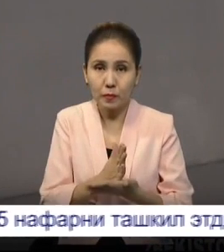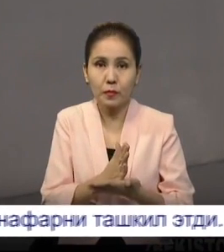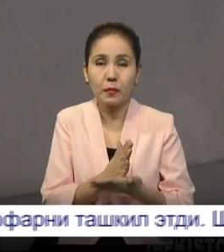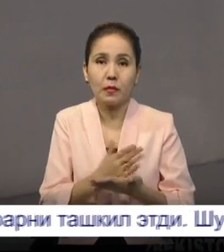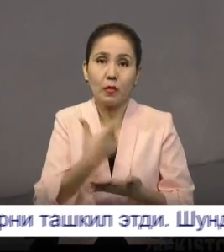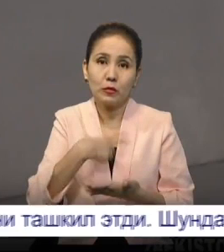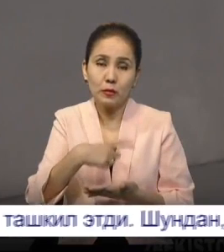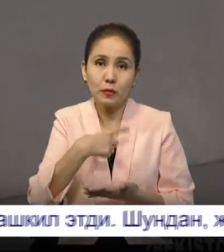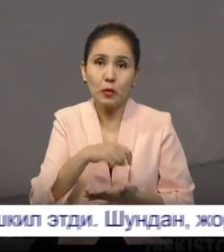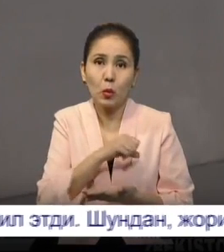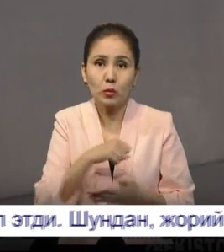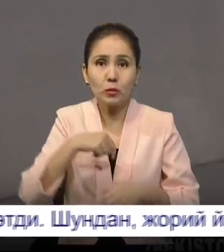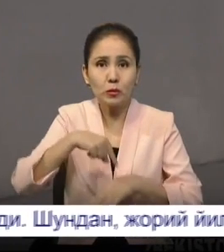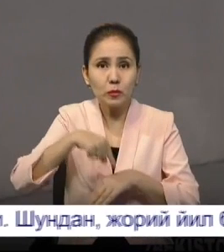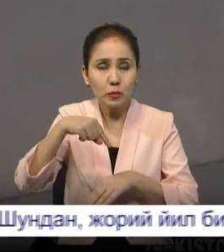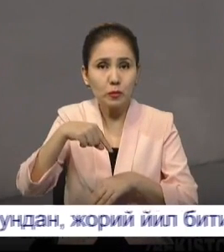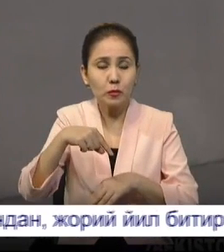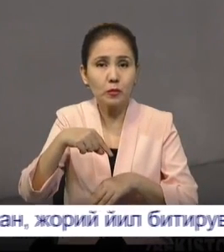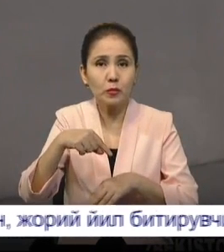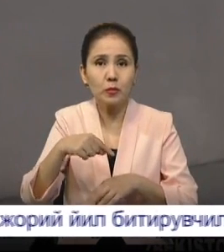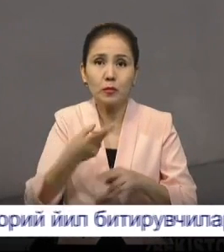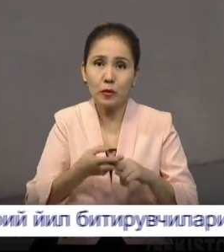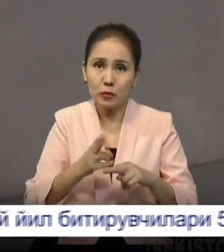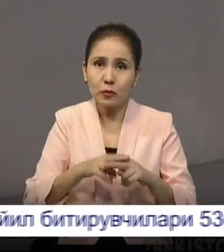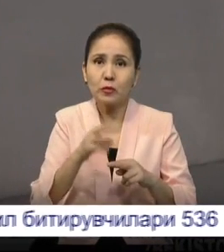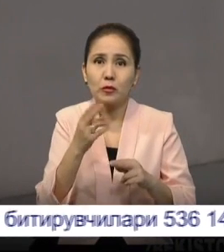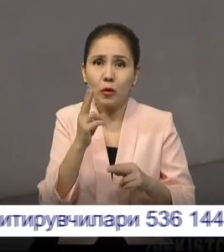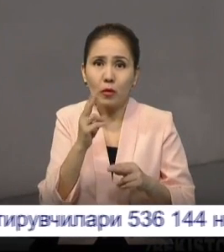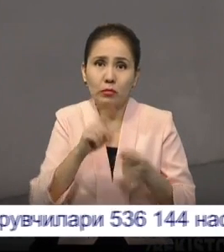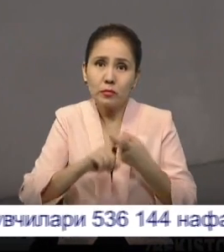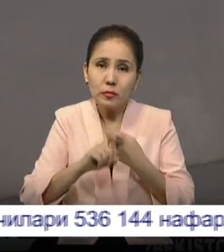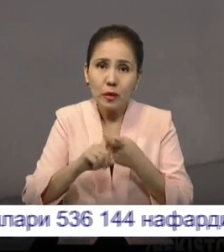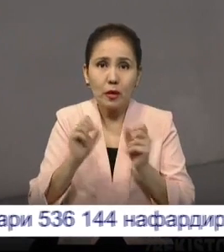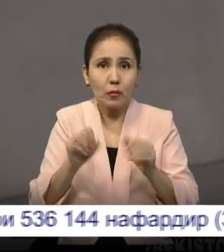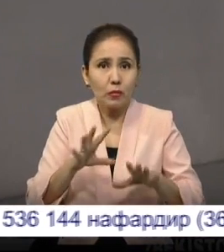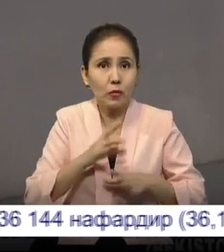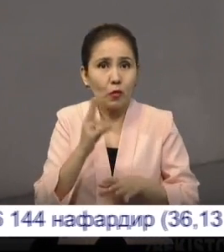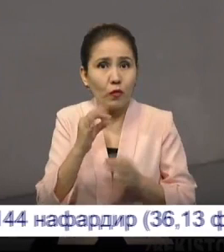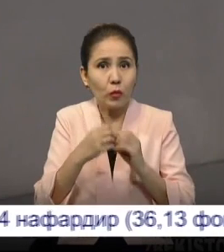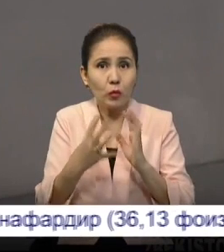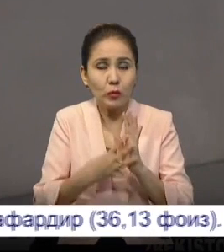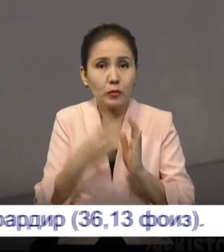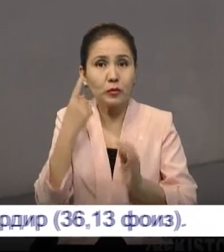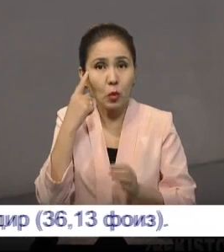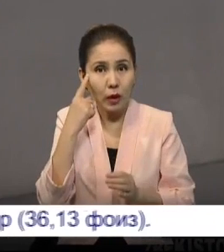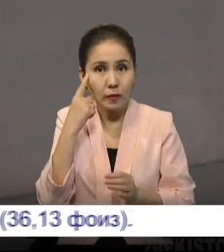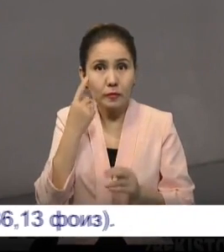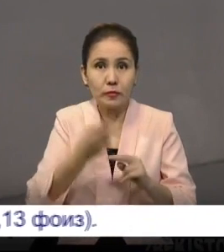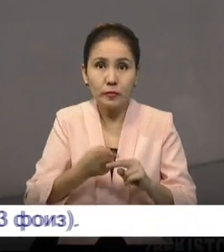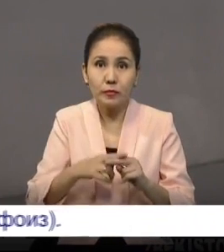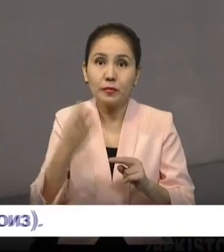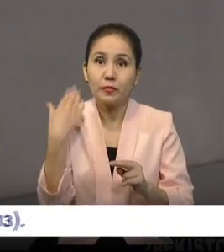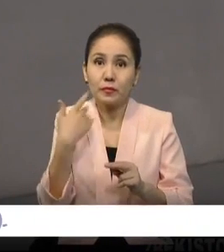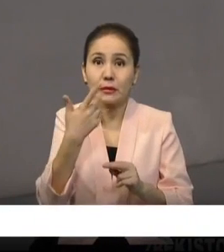O'zim gumonda bo'ldim, deb voy, men shu COVID-19 bo'lib qoldimmikan deb o'yladim, chunki oldin